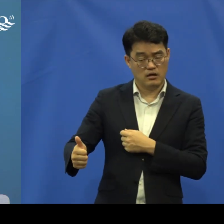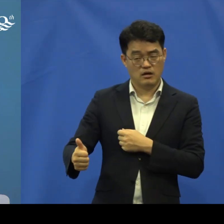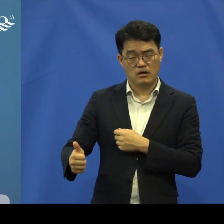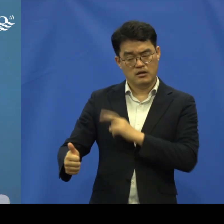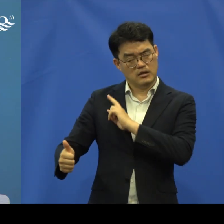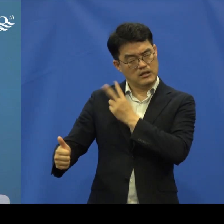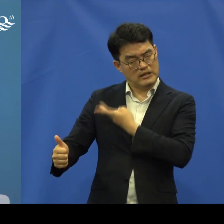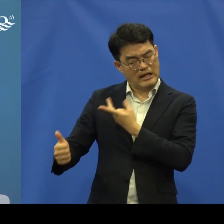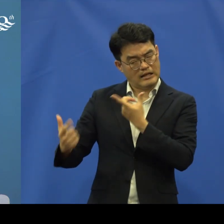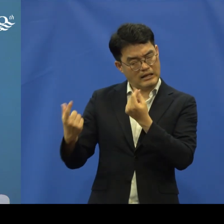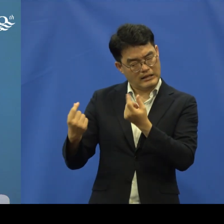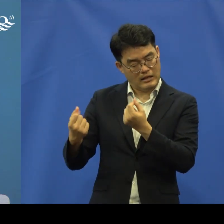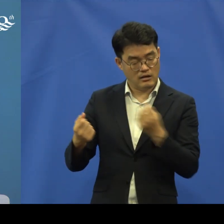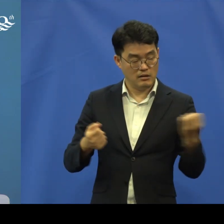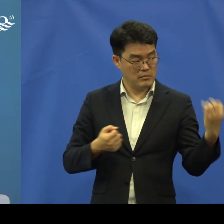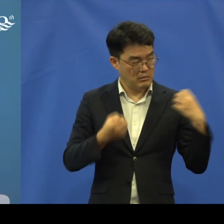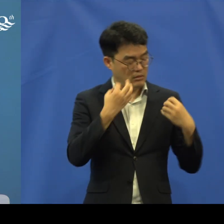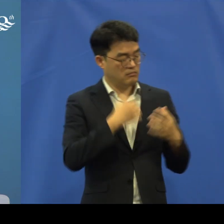소리도 듣고 말이죠.